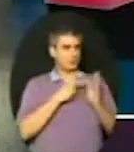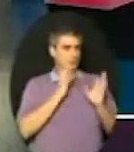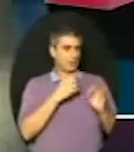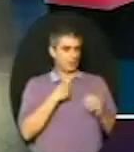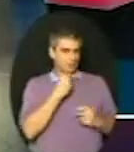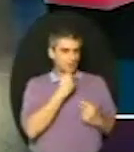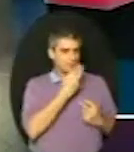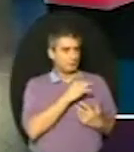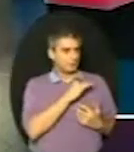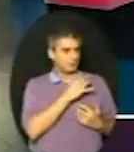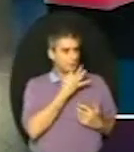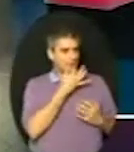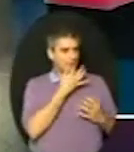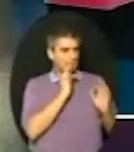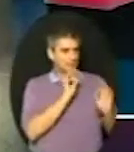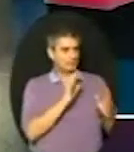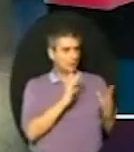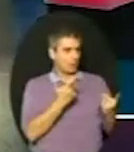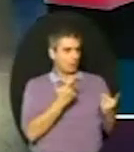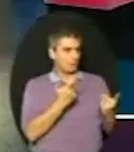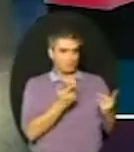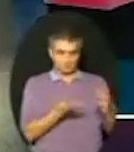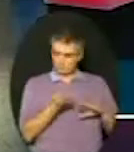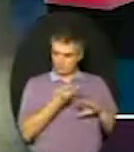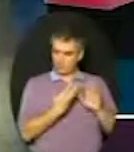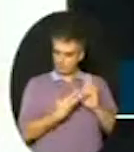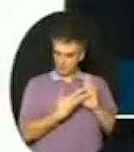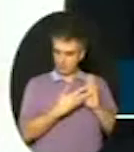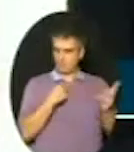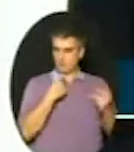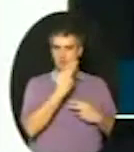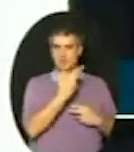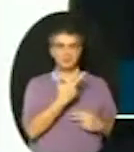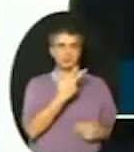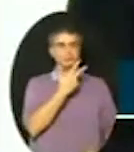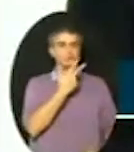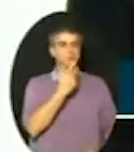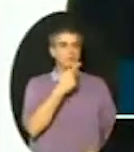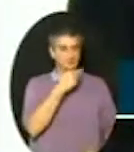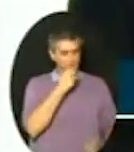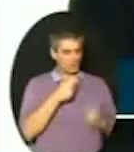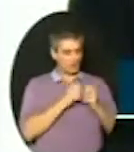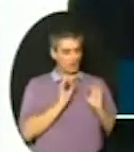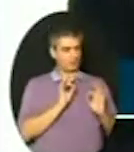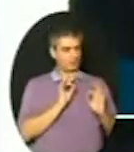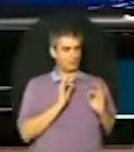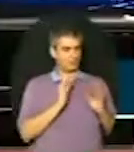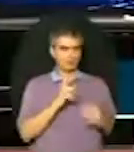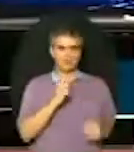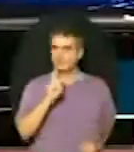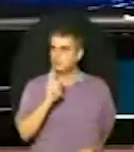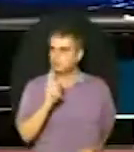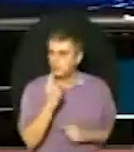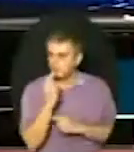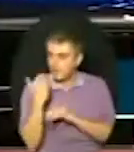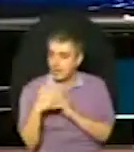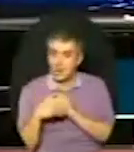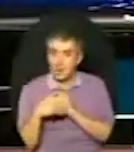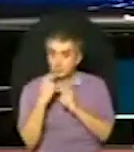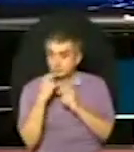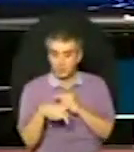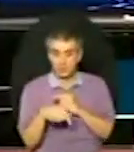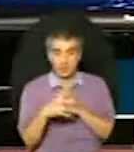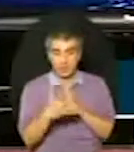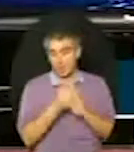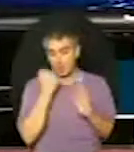מי עשינו. רגע, למה? בואי, שיעלה את הביקורת, ואני אראה. 300 מיליון שירותי. אבל שתהיה עניינית,